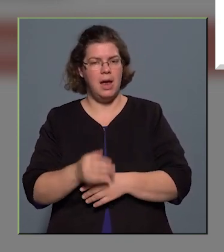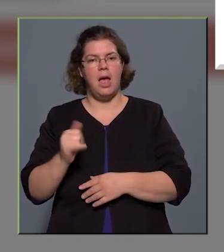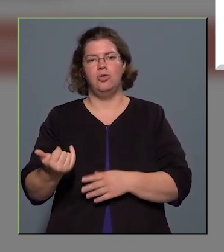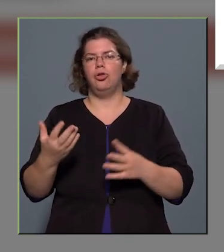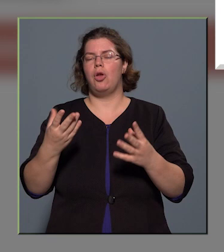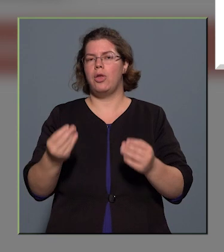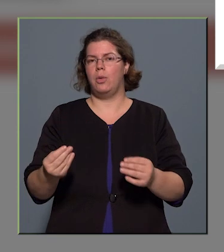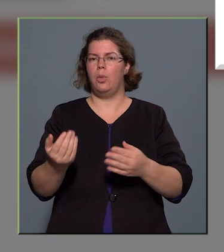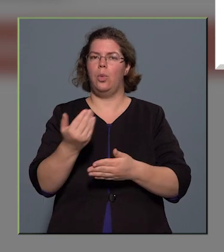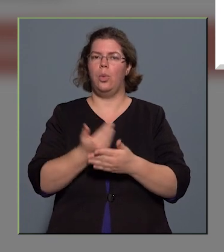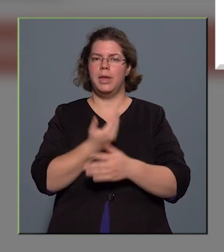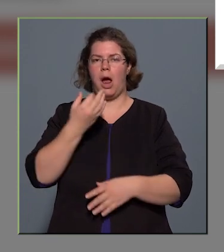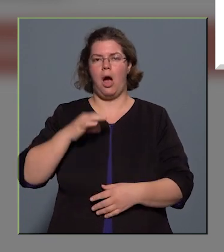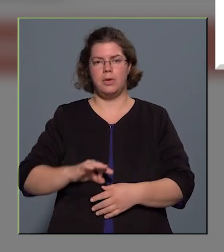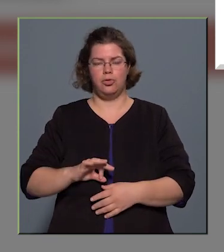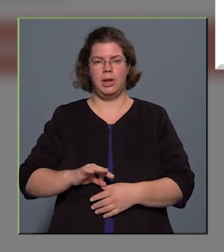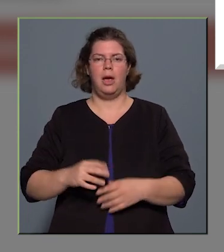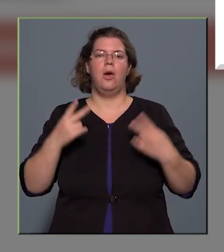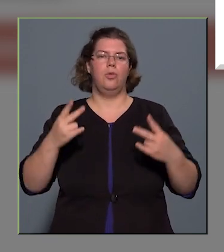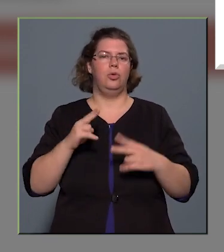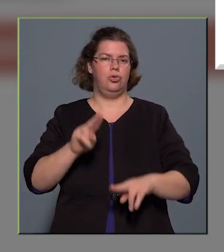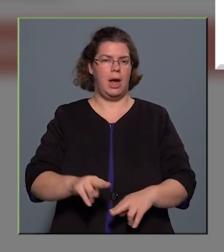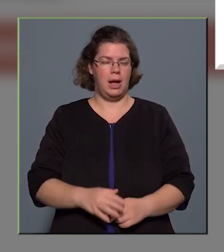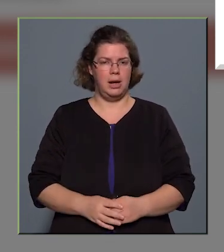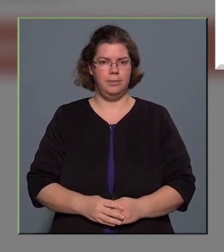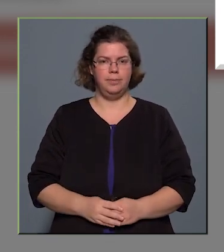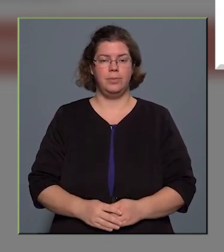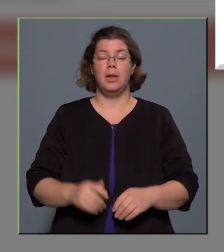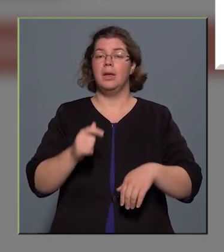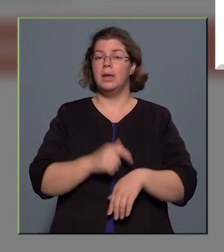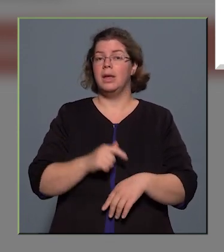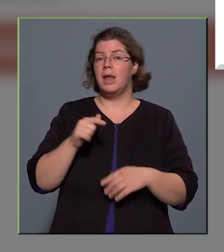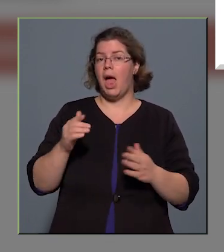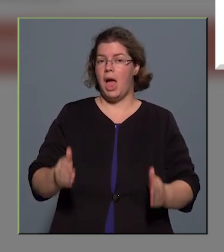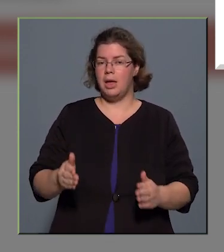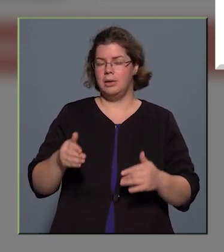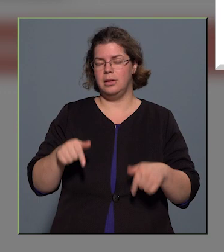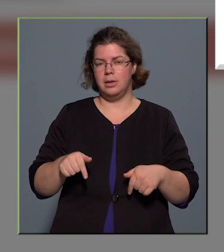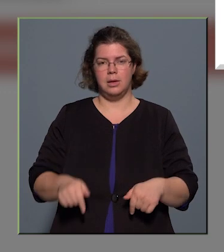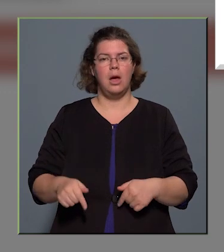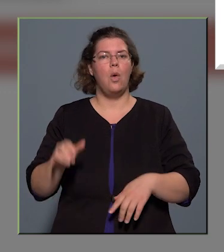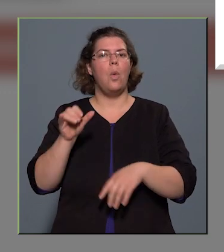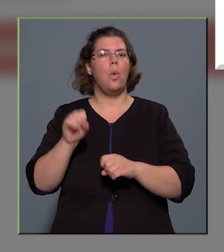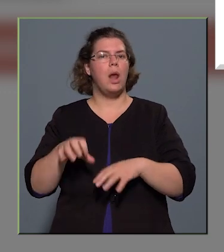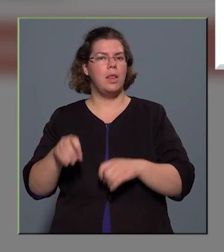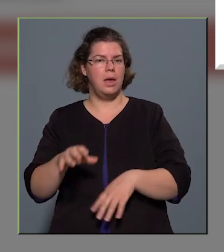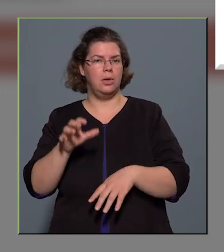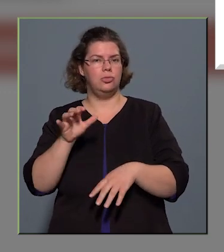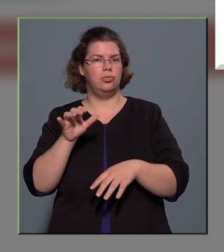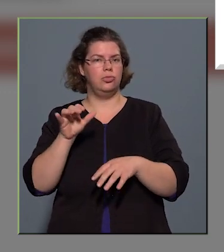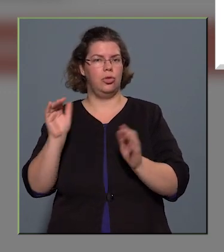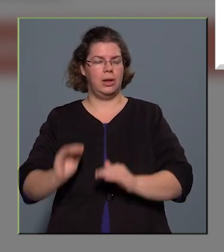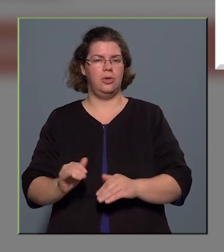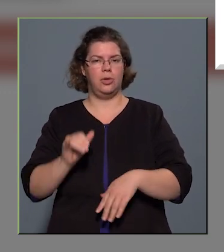anyagok újrahasznosításának fontosságára. Az idei hulladékcsökkentési hét november 18-a